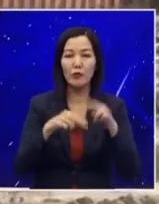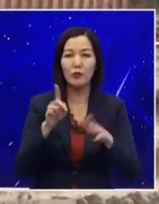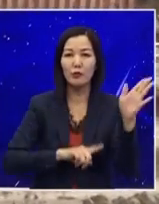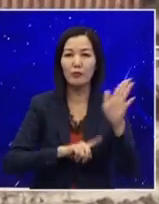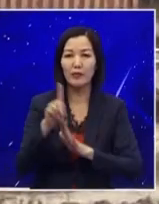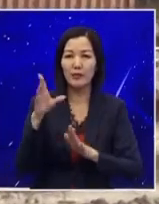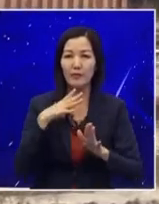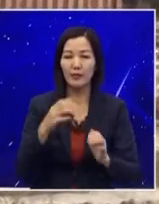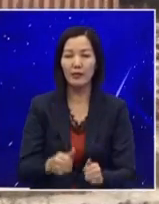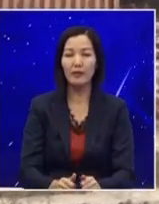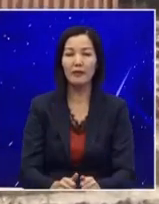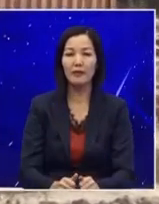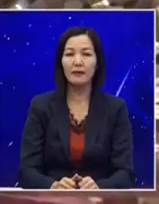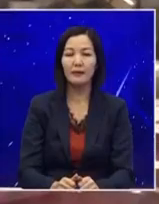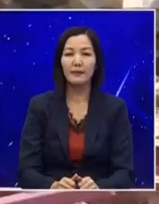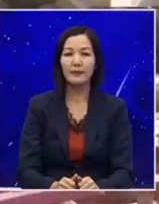басталып кеткен.